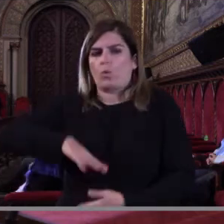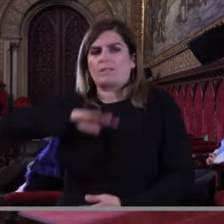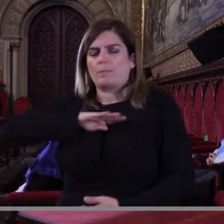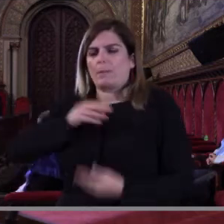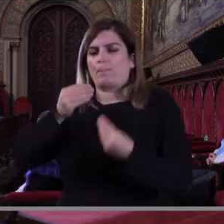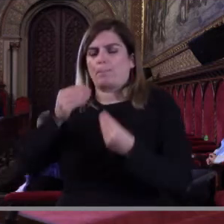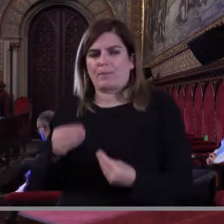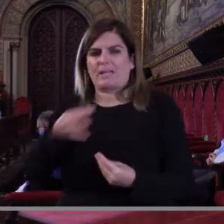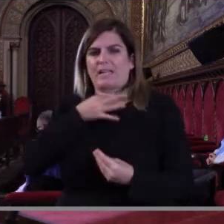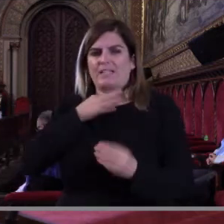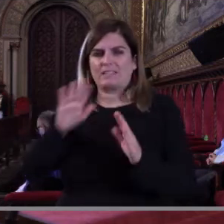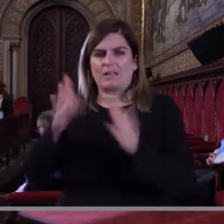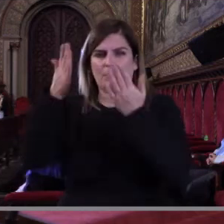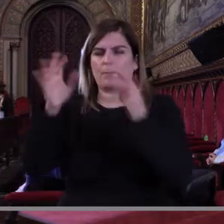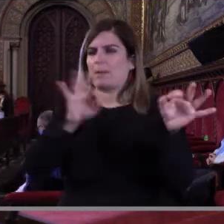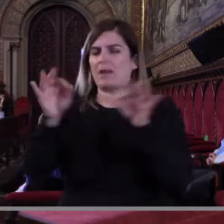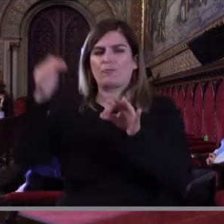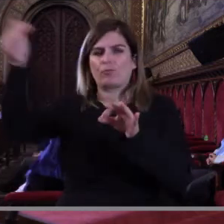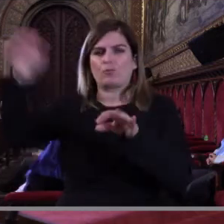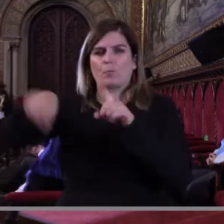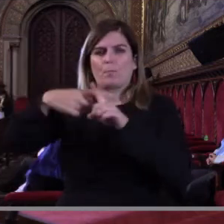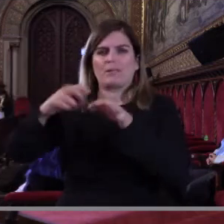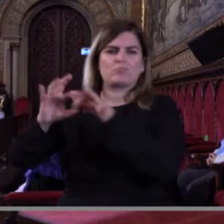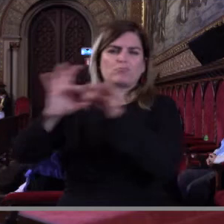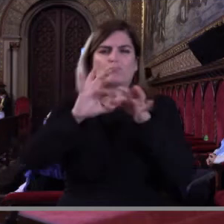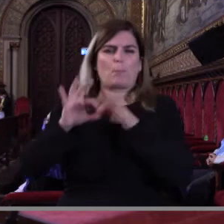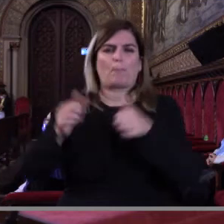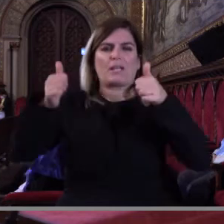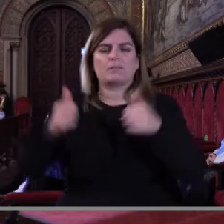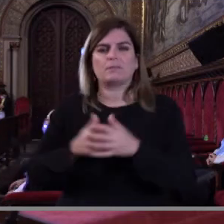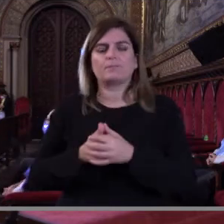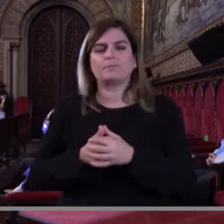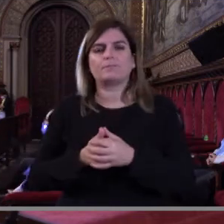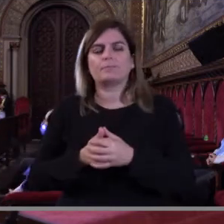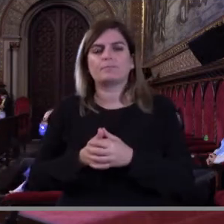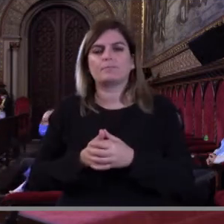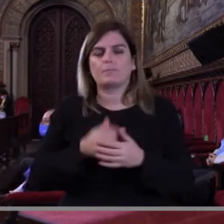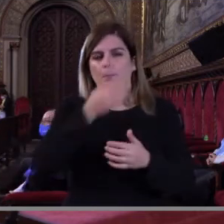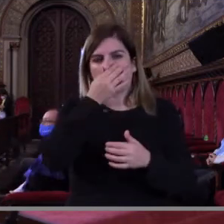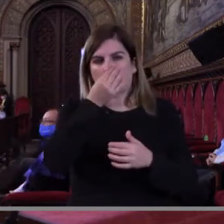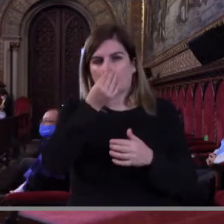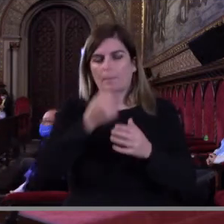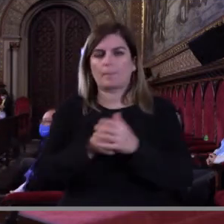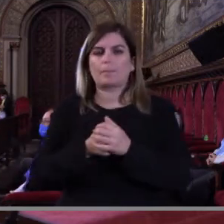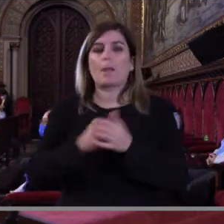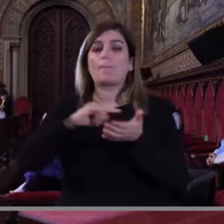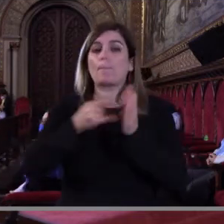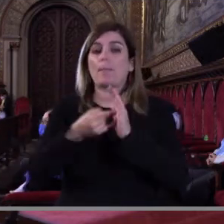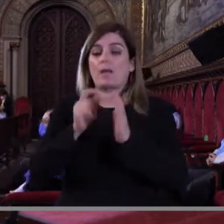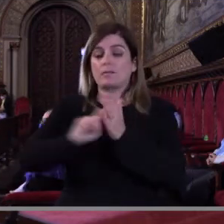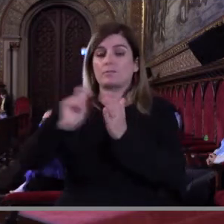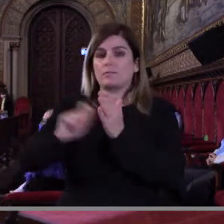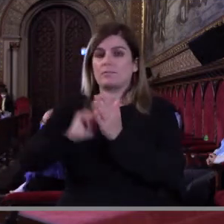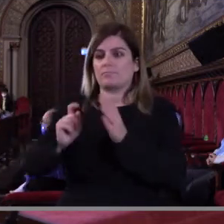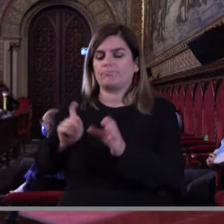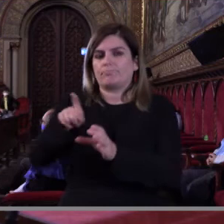més ben preparada per al futur i més cohesionada. Participar activament en la definició d'aquest pla és una oportunitat